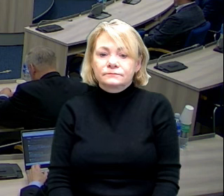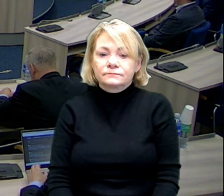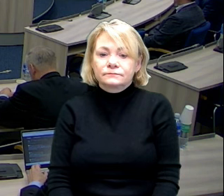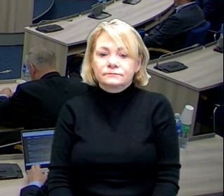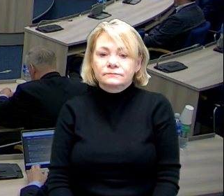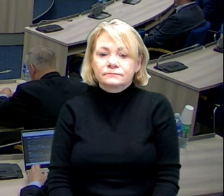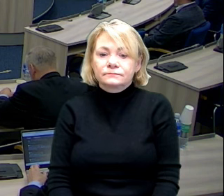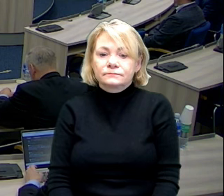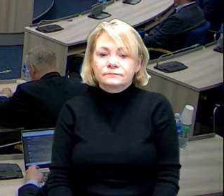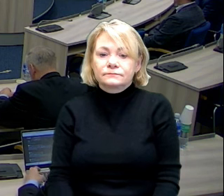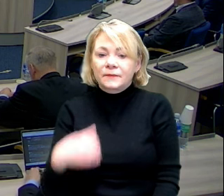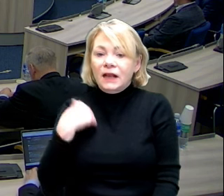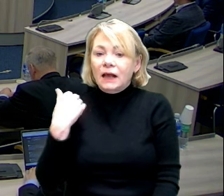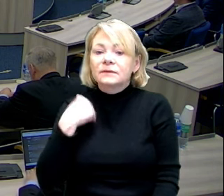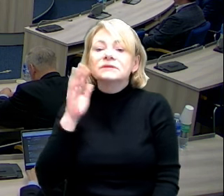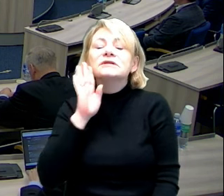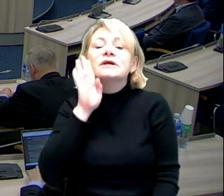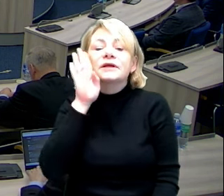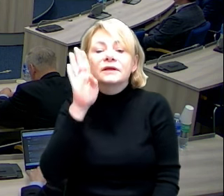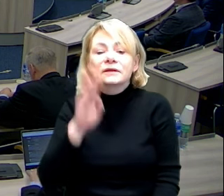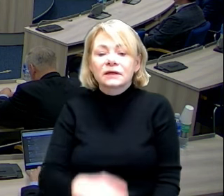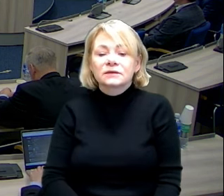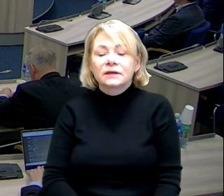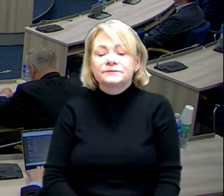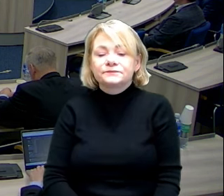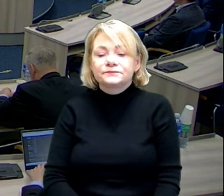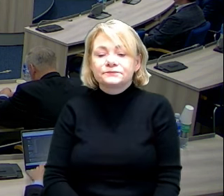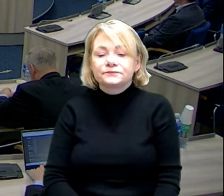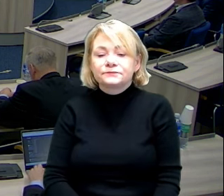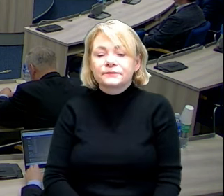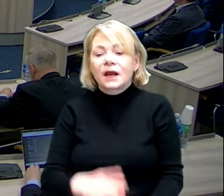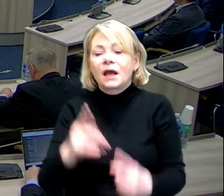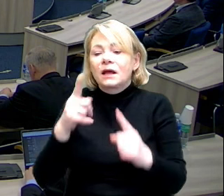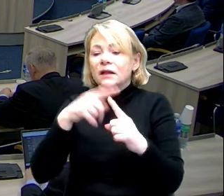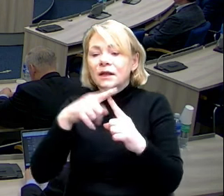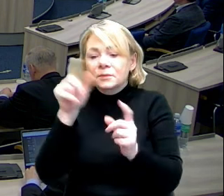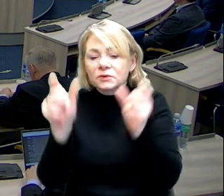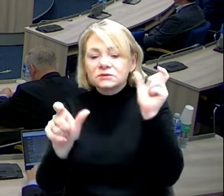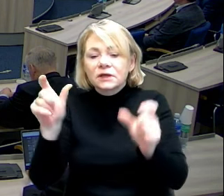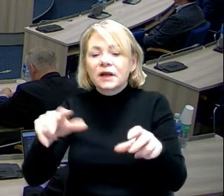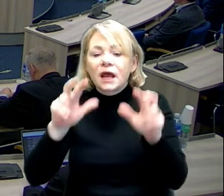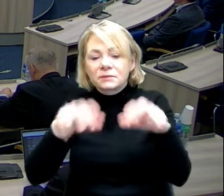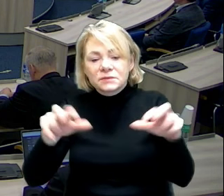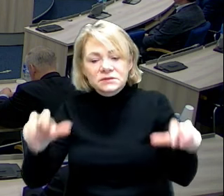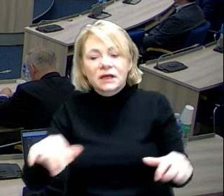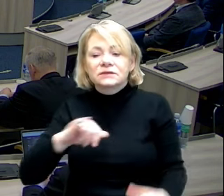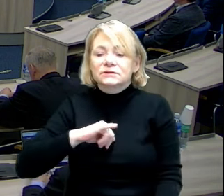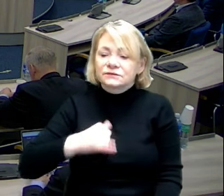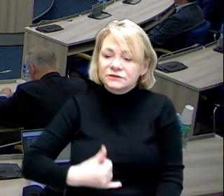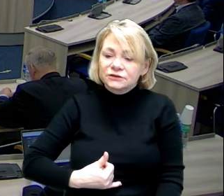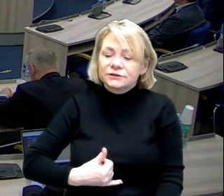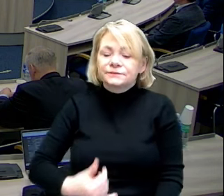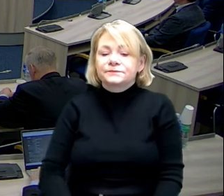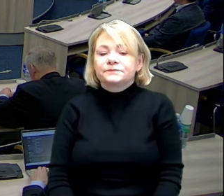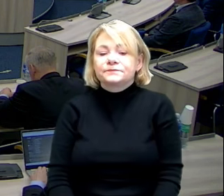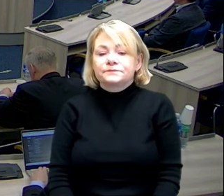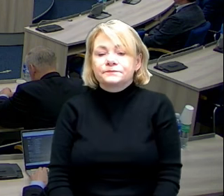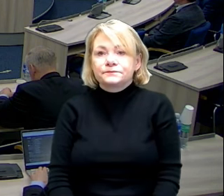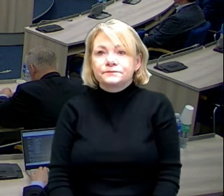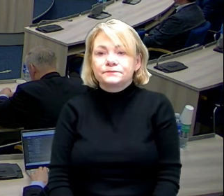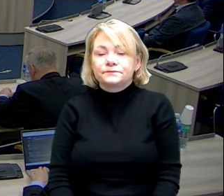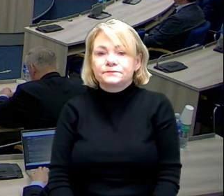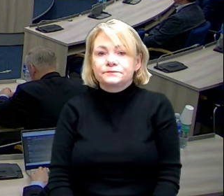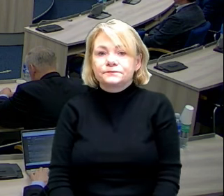labas rytas tarybos nariai administracija svečiai tė jau